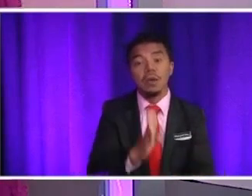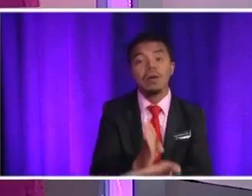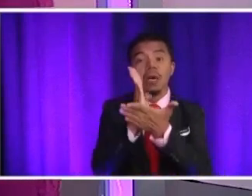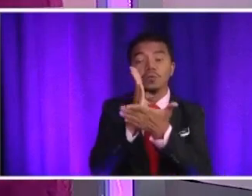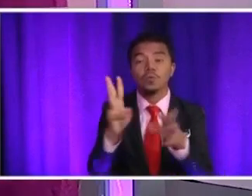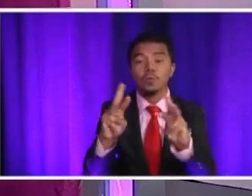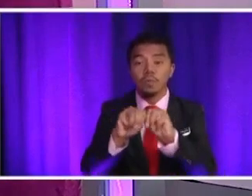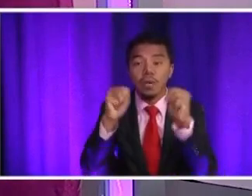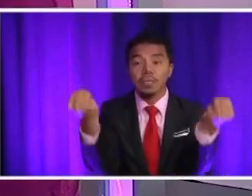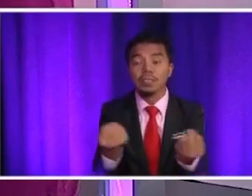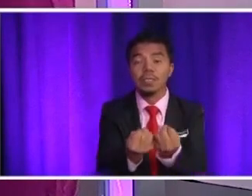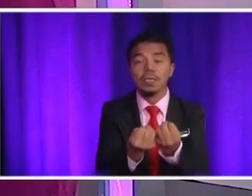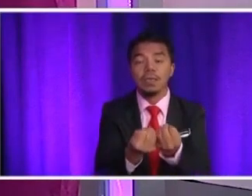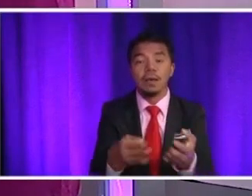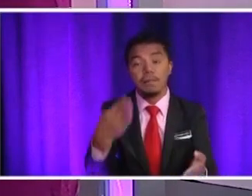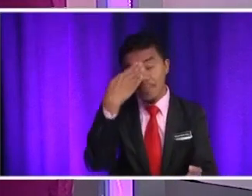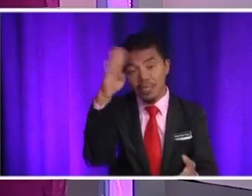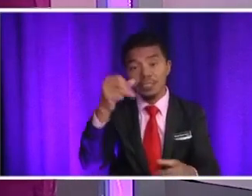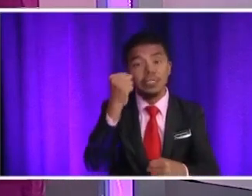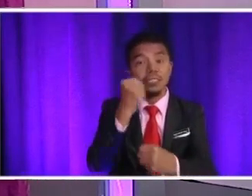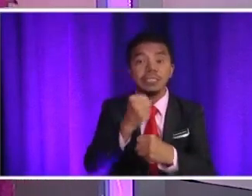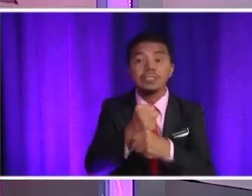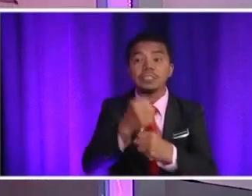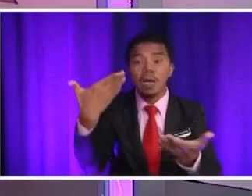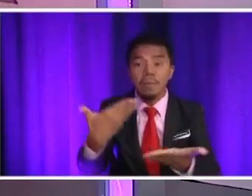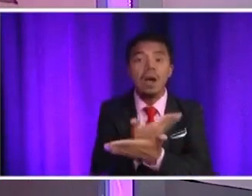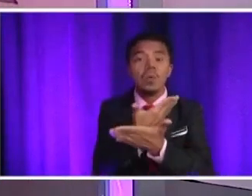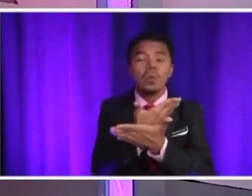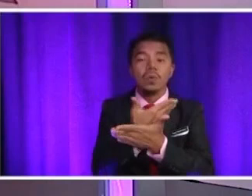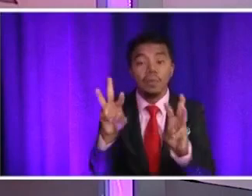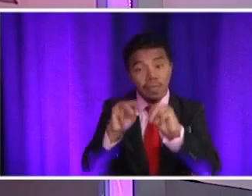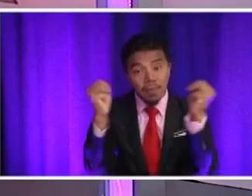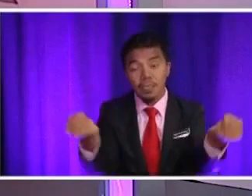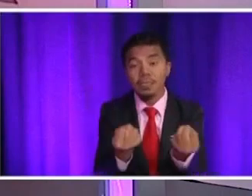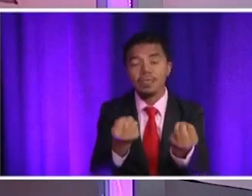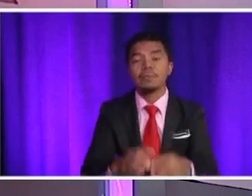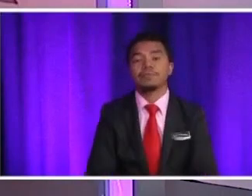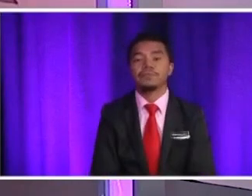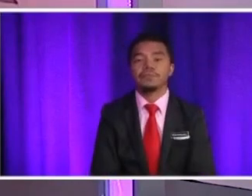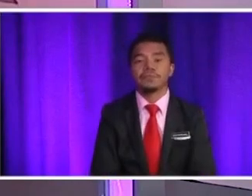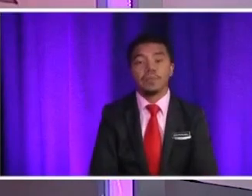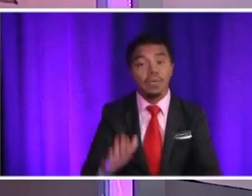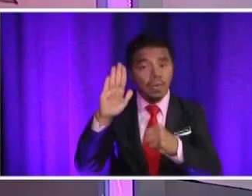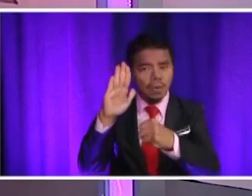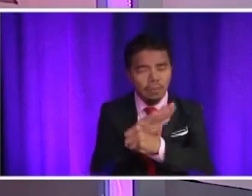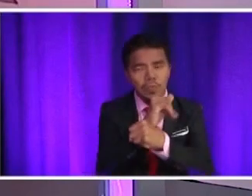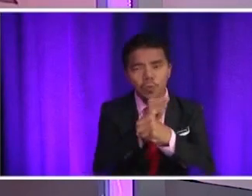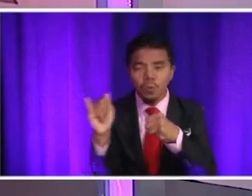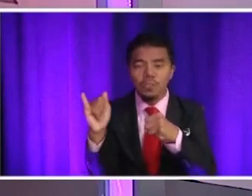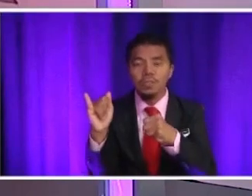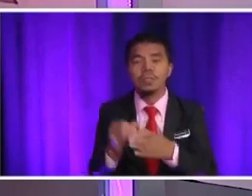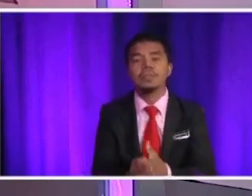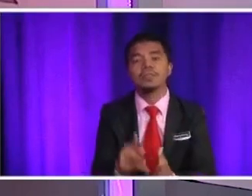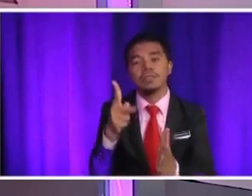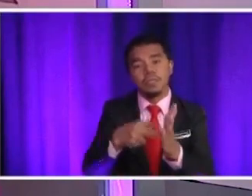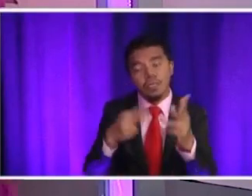mewujudkan peluang pekerjaan pada masyarakat sekeliling. And then dia memenuhi kehendak dan keperluan komuniti, barulah produk dia